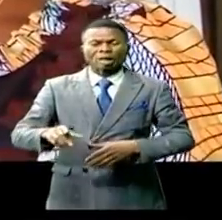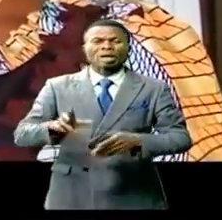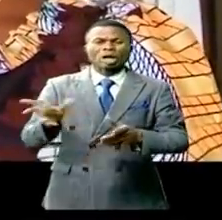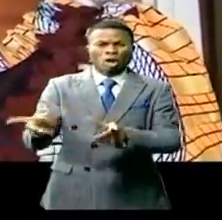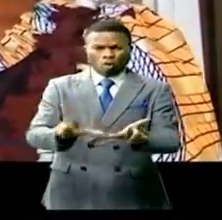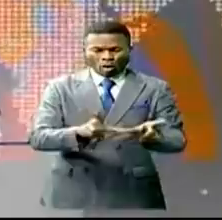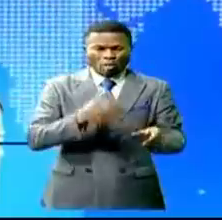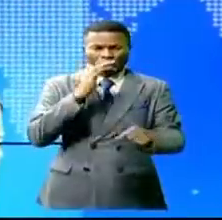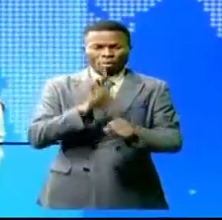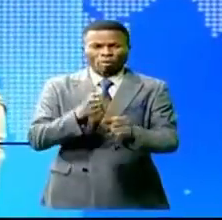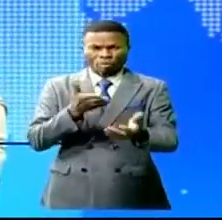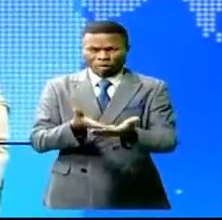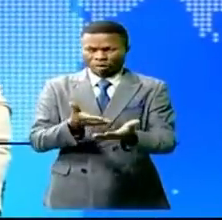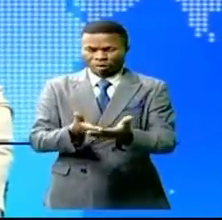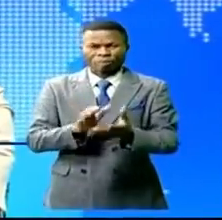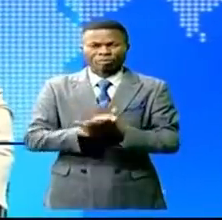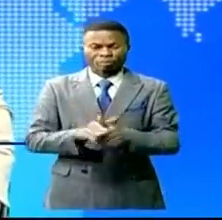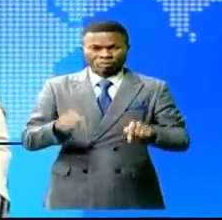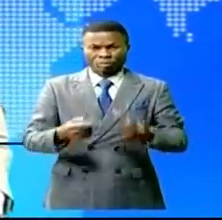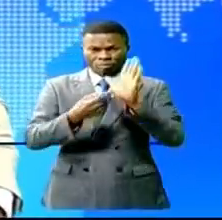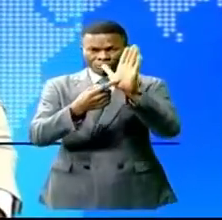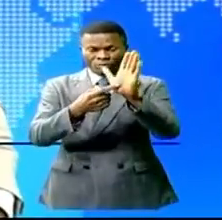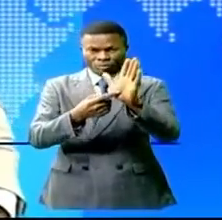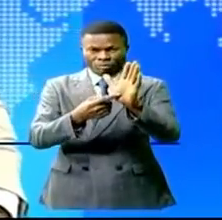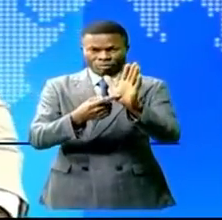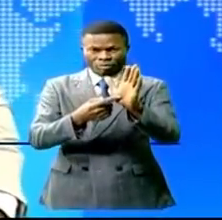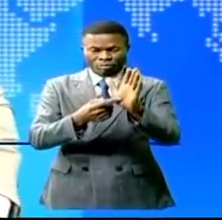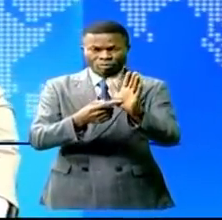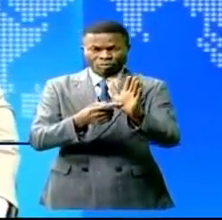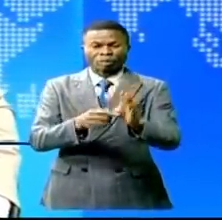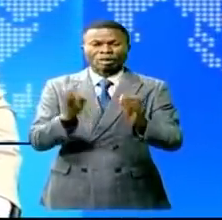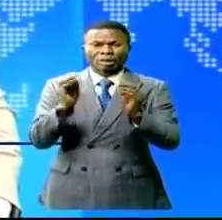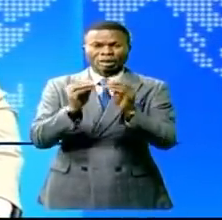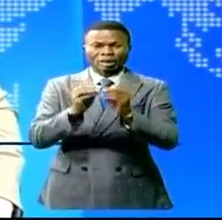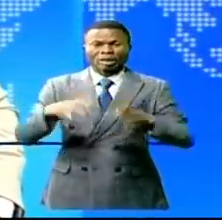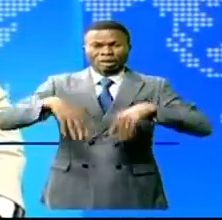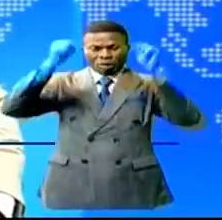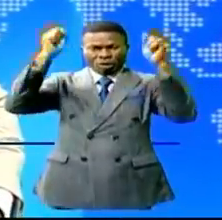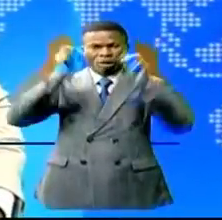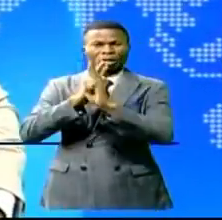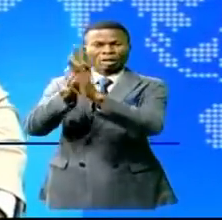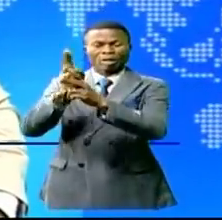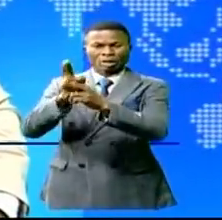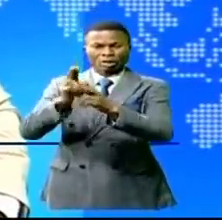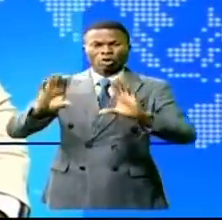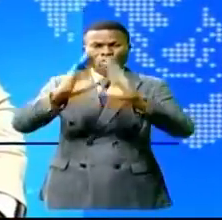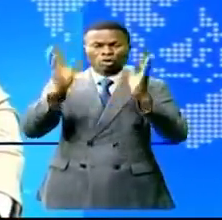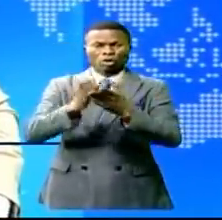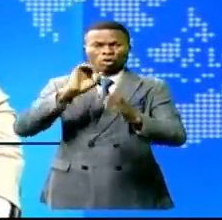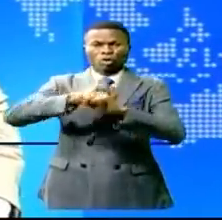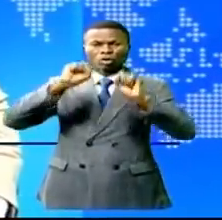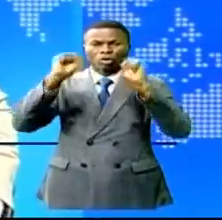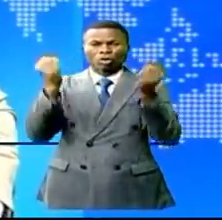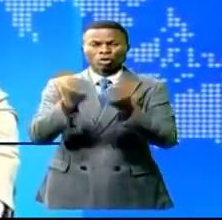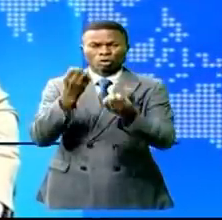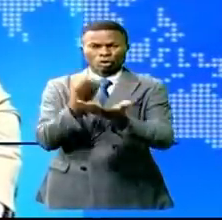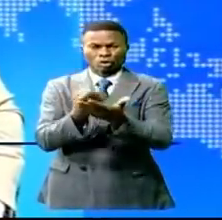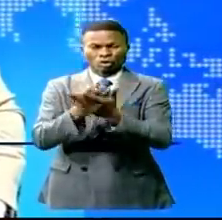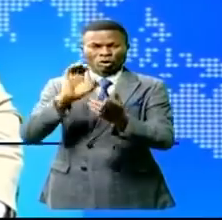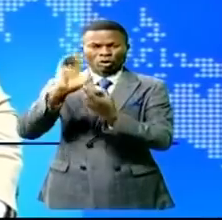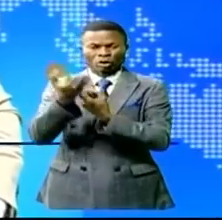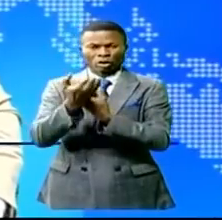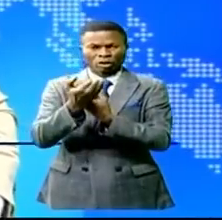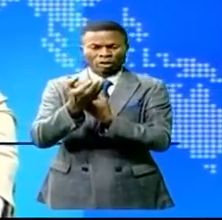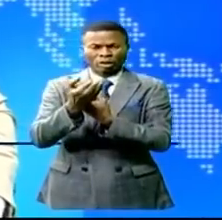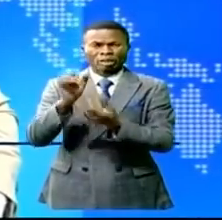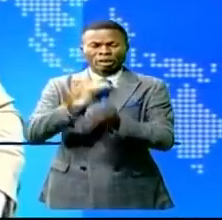balle suivons en prison c'est a été la plénière sur l'adoption du rapport de la commission socioculturelle sur le régime spécial